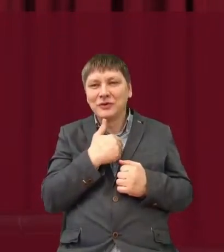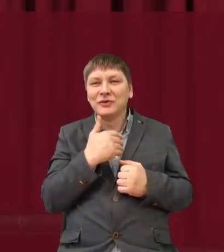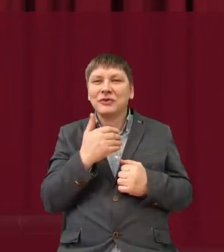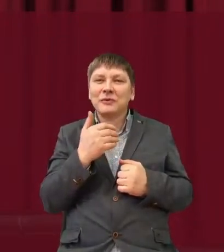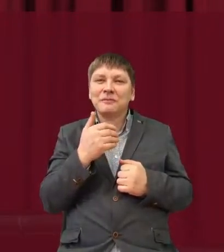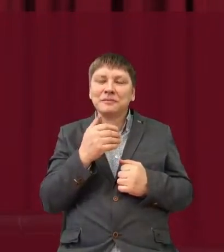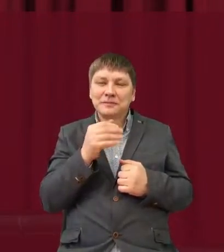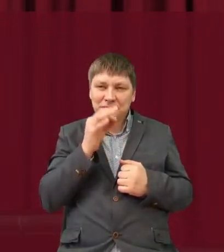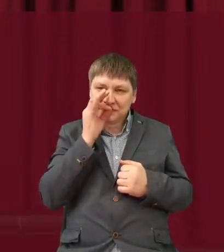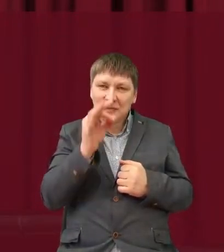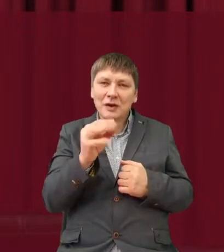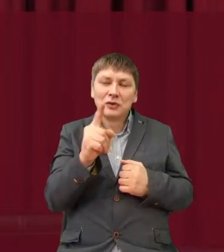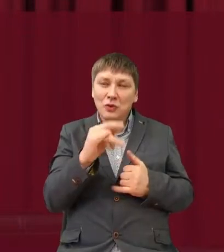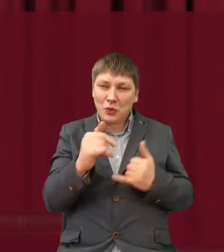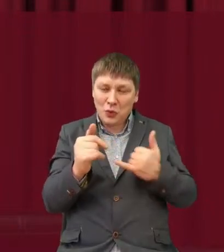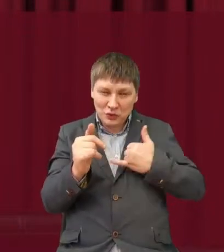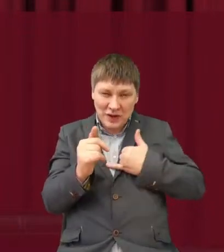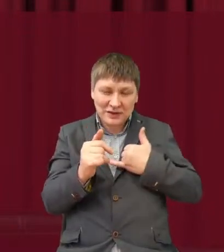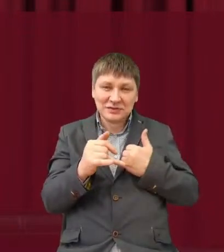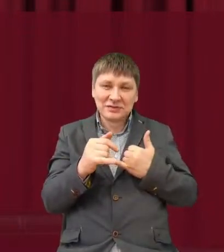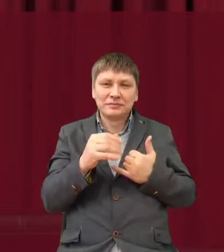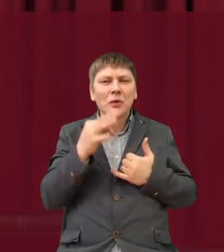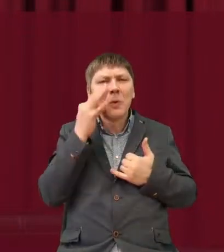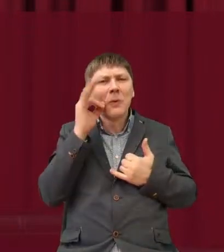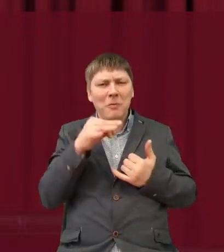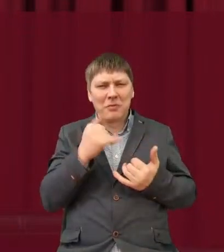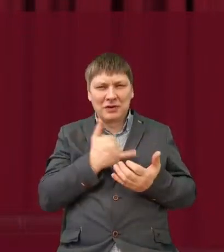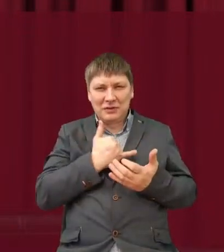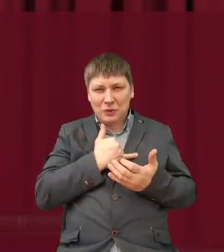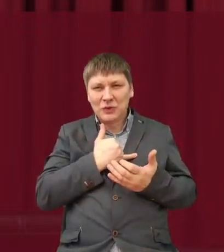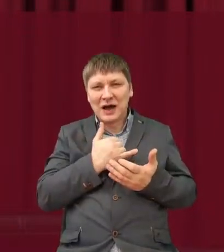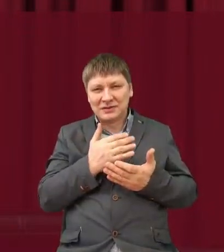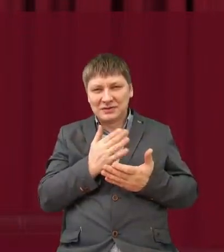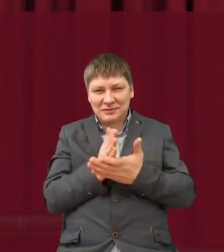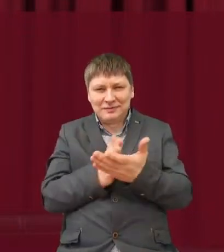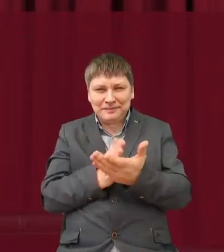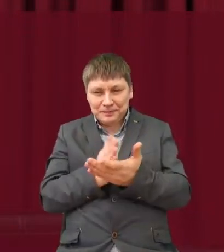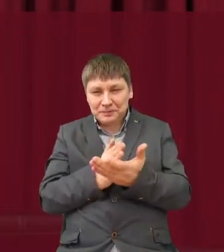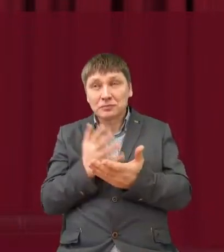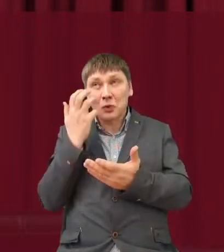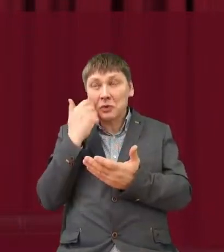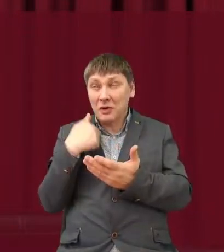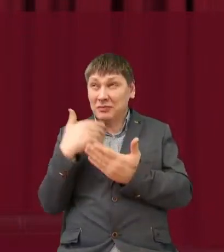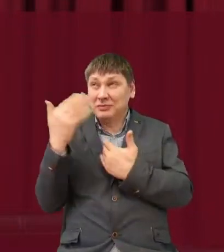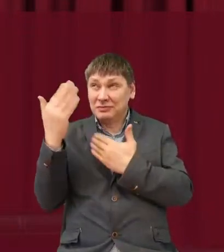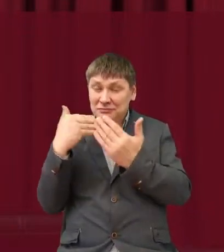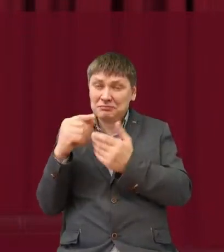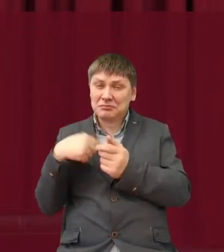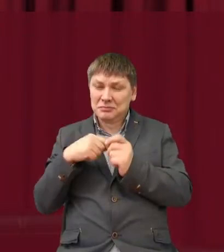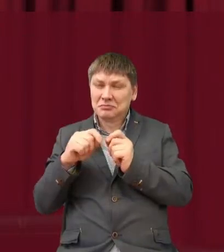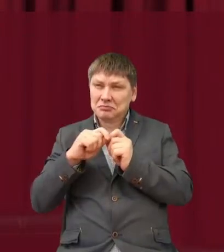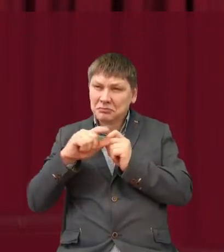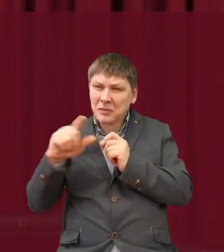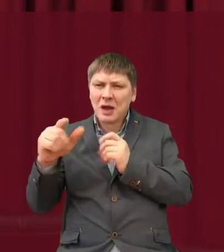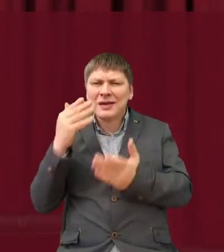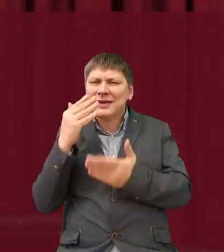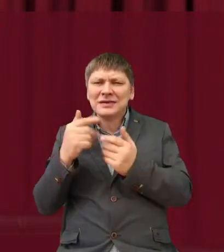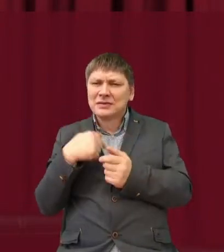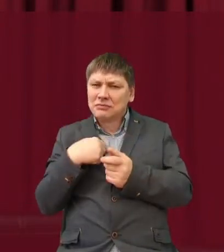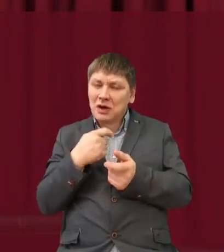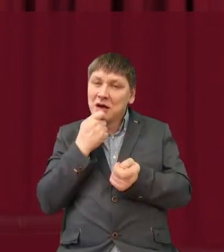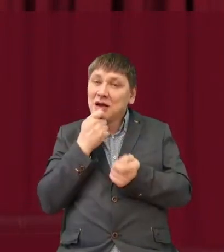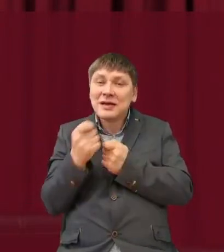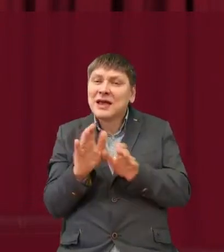на то что в нашем опыте служения в нашем опыте отношений с Богом если мы не сторон